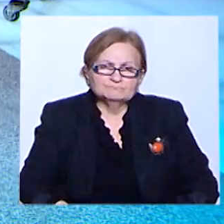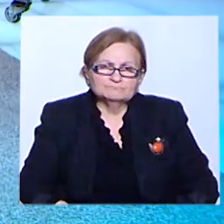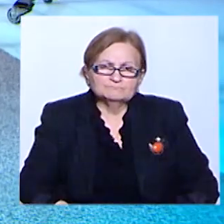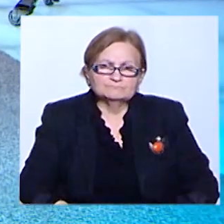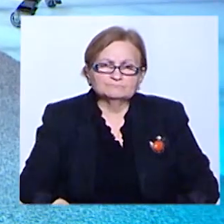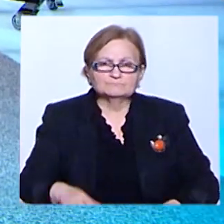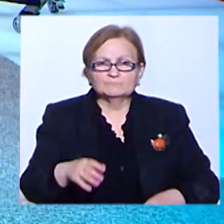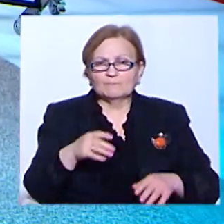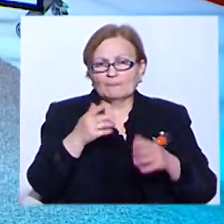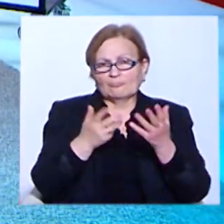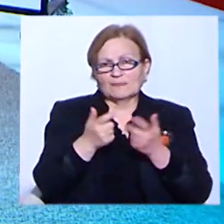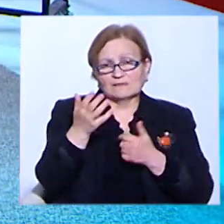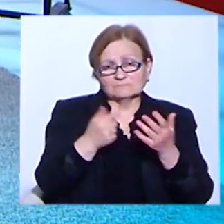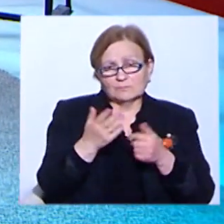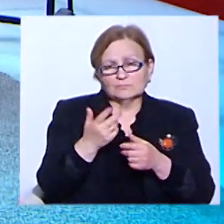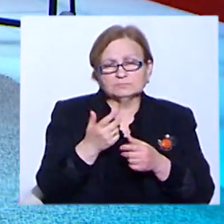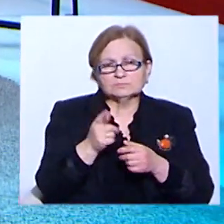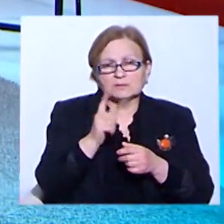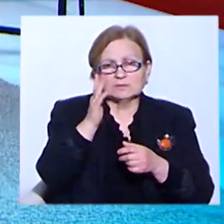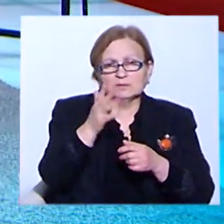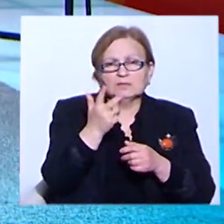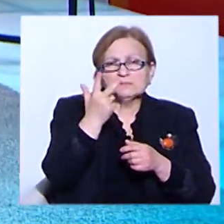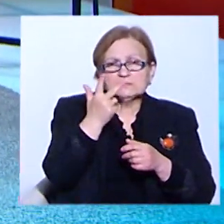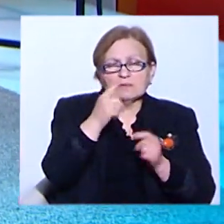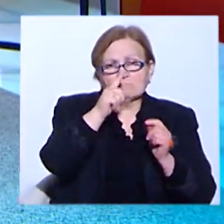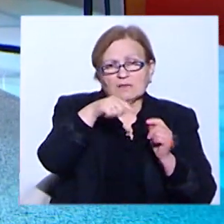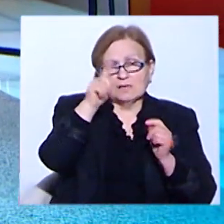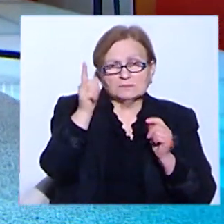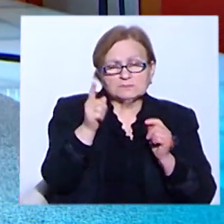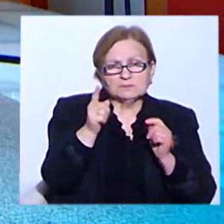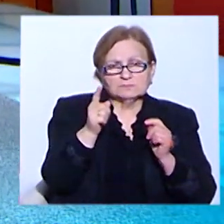აი დავთვალოთ რა იქნება 3 ხარისხად